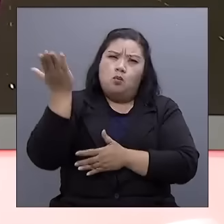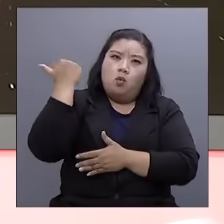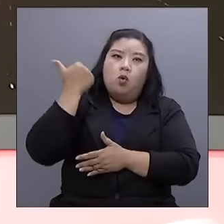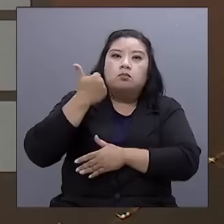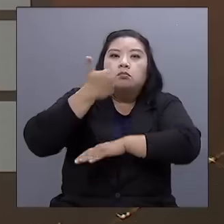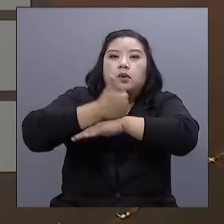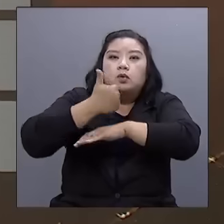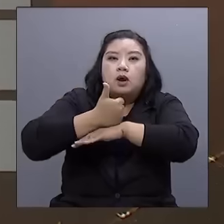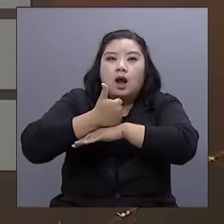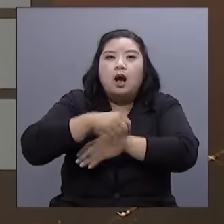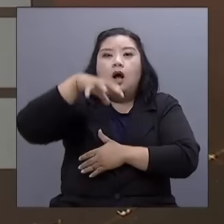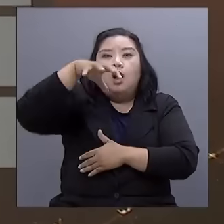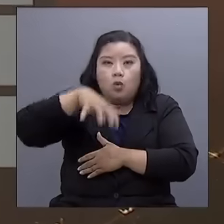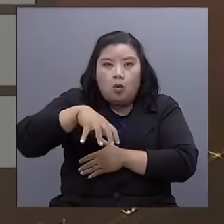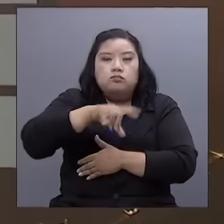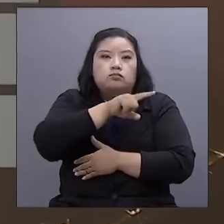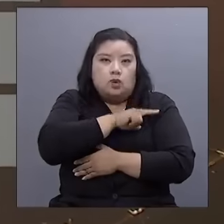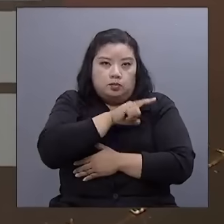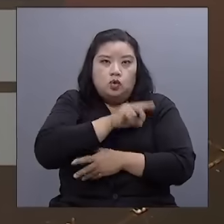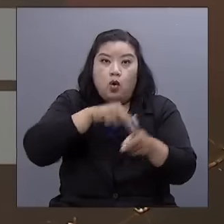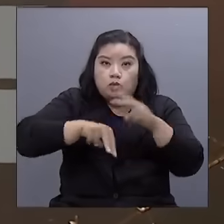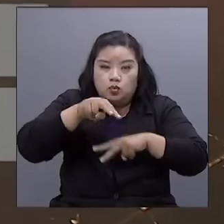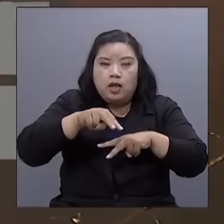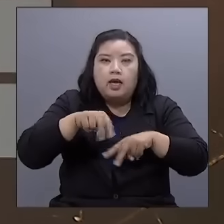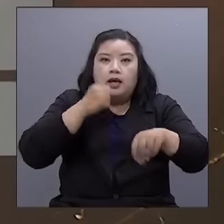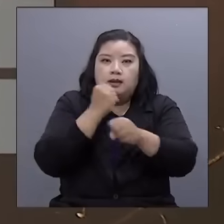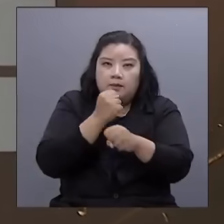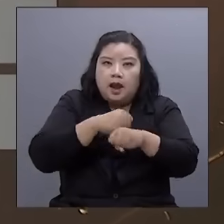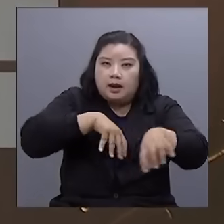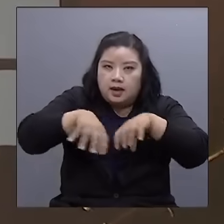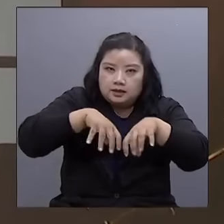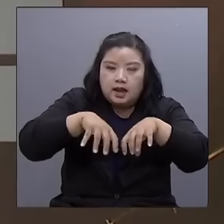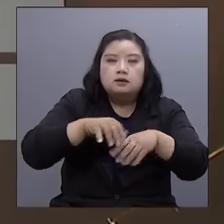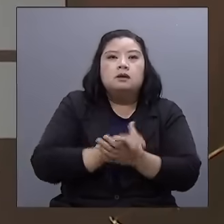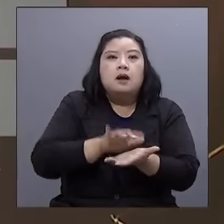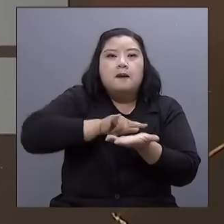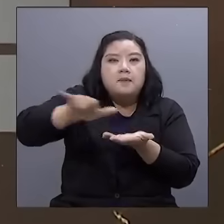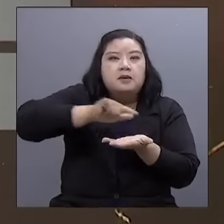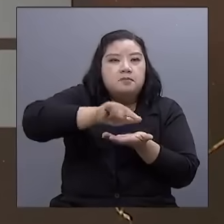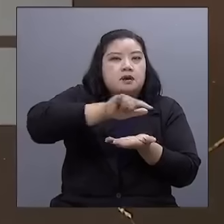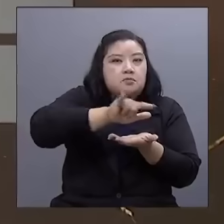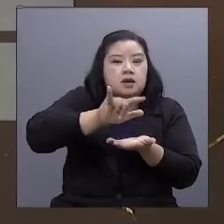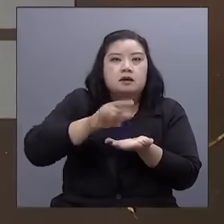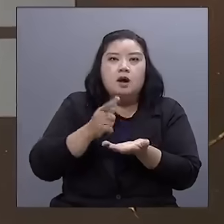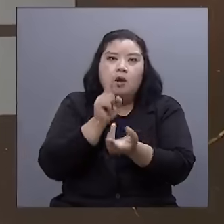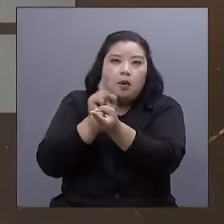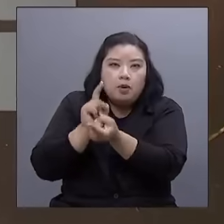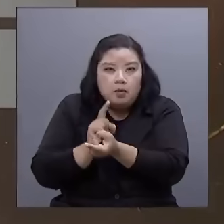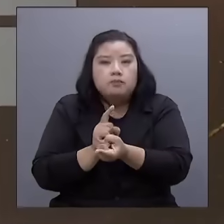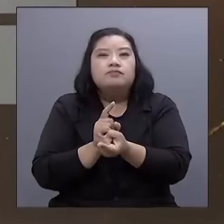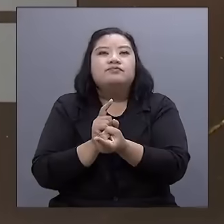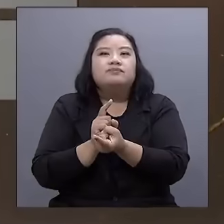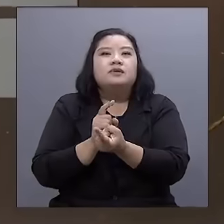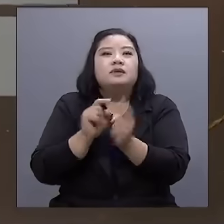กรมพิธีการค่ะทำให้เขาต้องเป็นคนจัดตารางการเดินสายไปเยือนประเทศต่างๆของผู้นำจีนอยู่บ่อยครั้งนะคะ